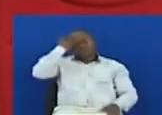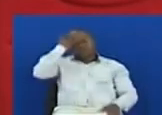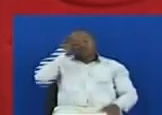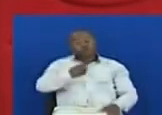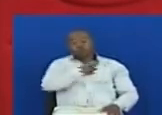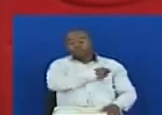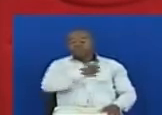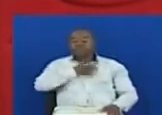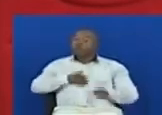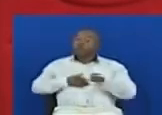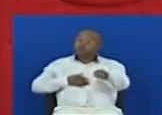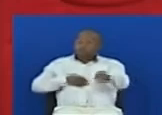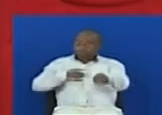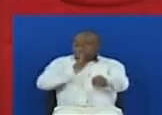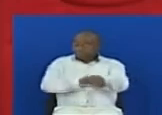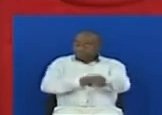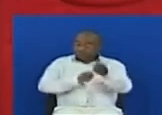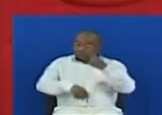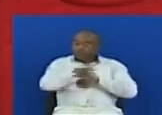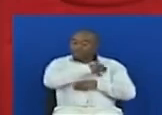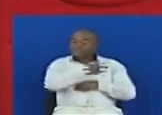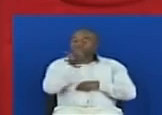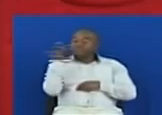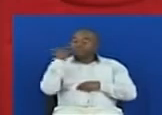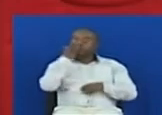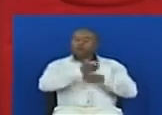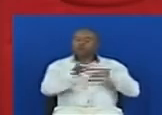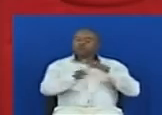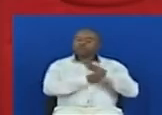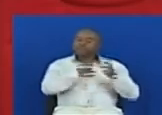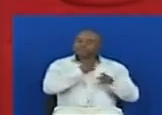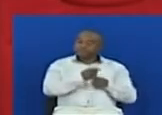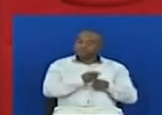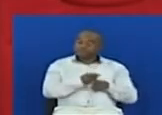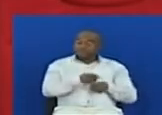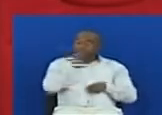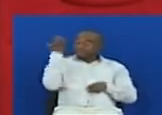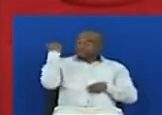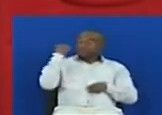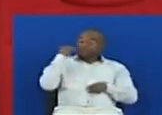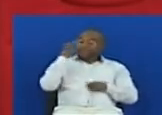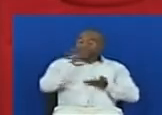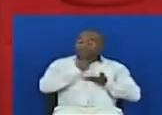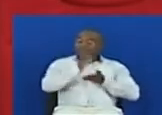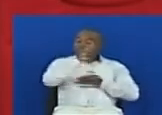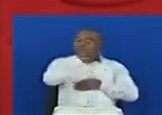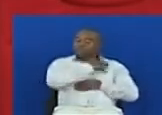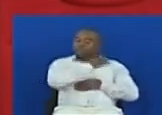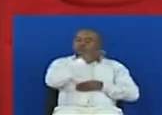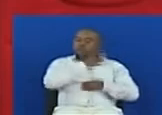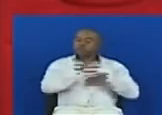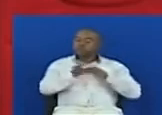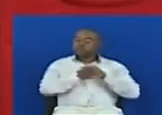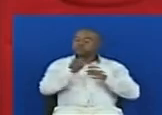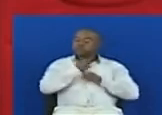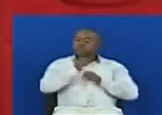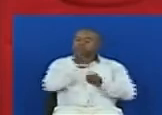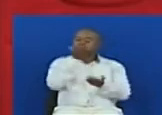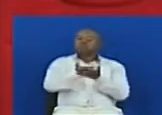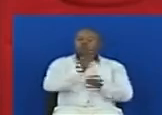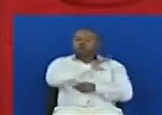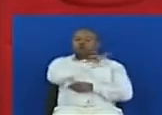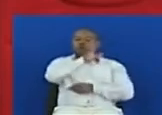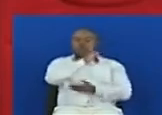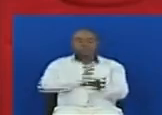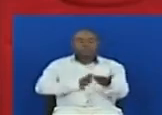wangu toka akiwa waziri wa ujenzi. Bajeti zake zikija hapa ilikuwa hakuna mtu anayepinga. Kwa maana moja,